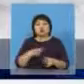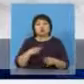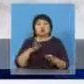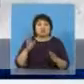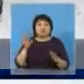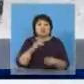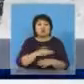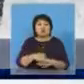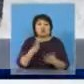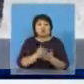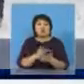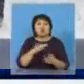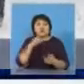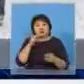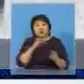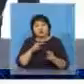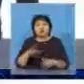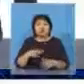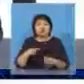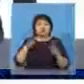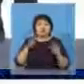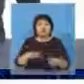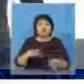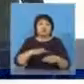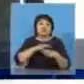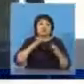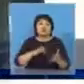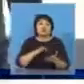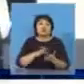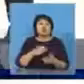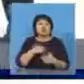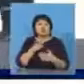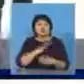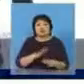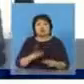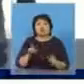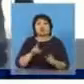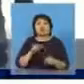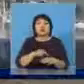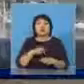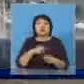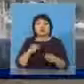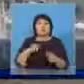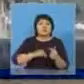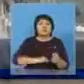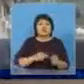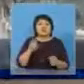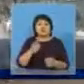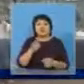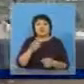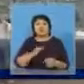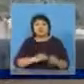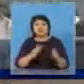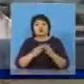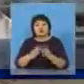все улицы находятся под бдительным контролем, и снежные завалы городу не страшны. Что же касается предпринимателей и владельцев